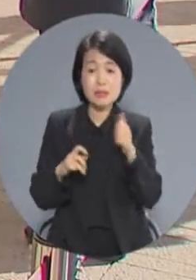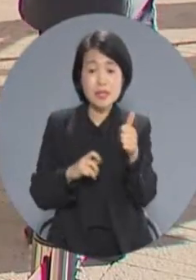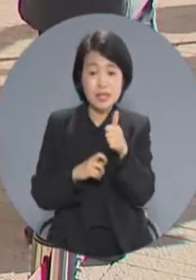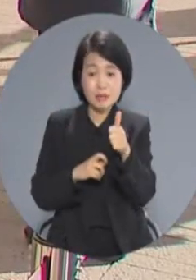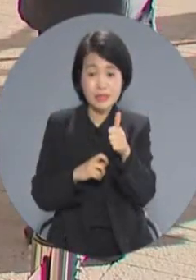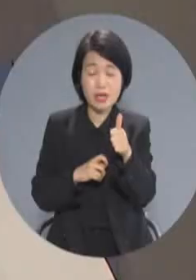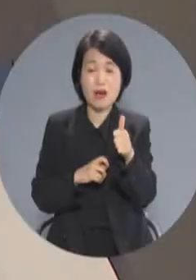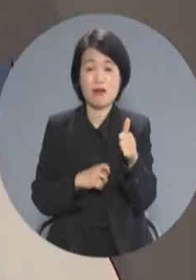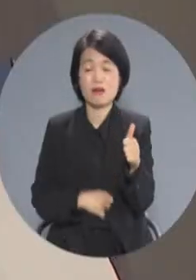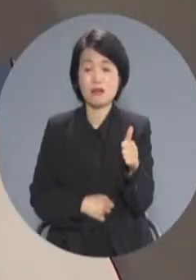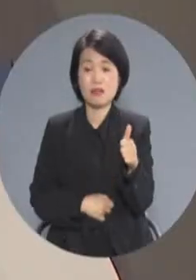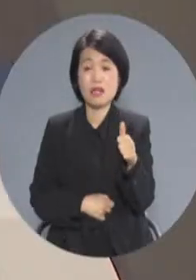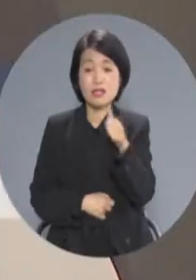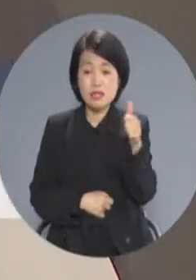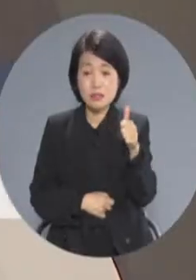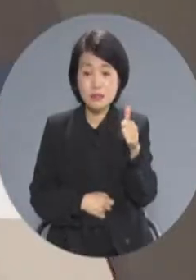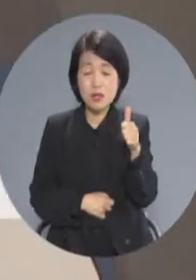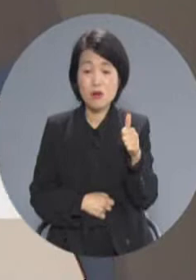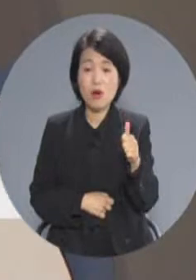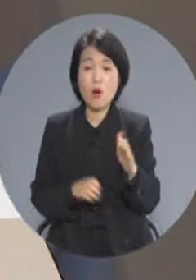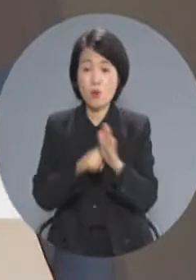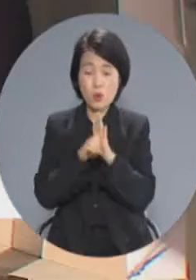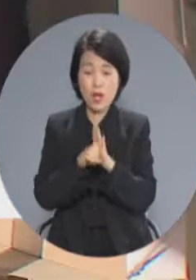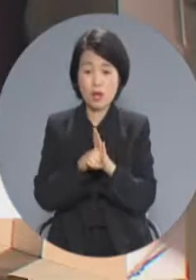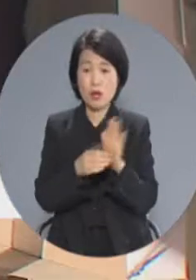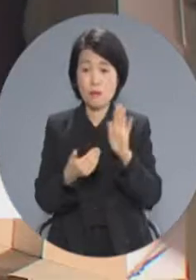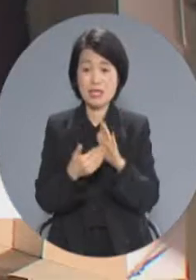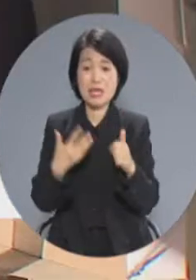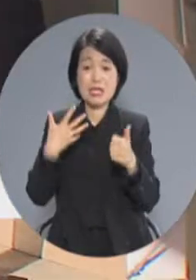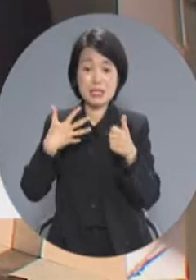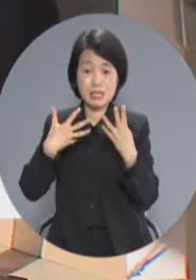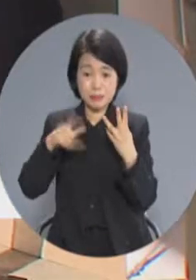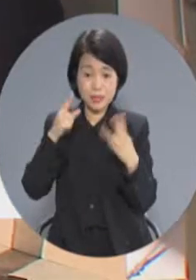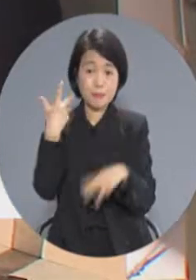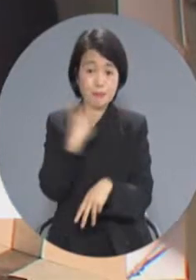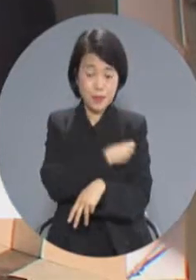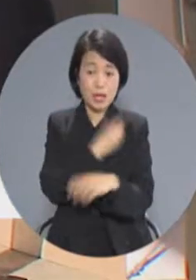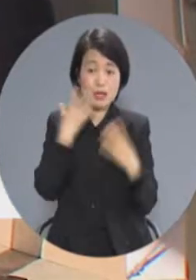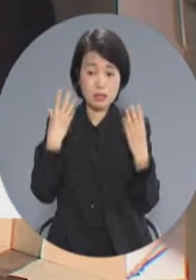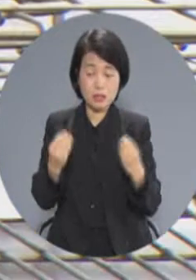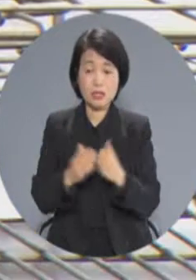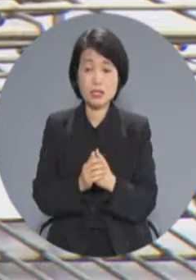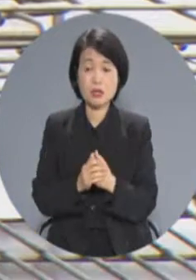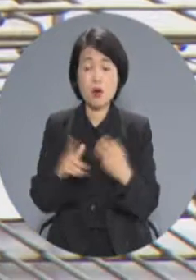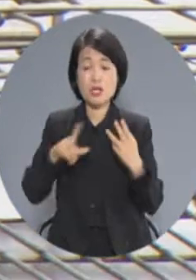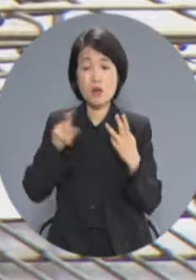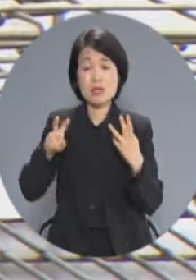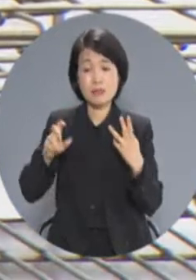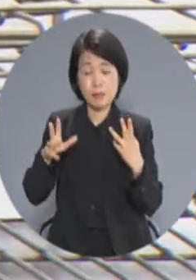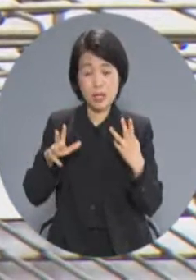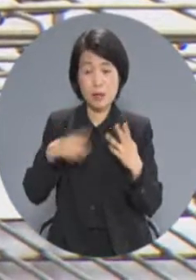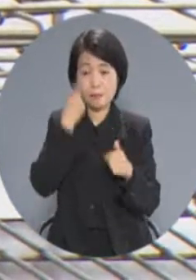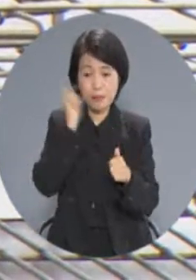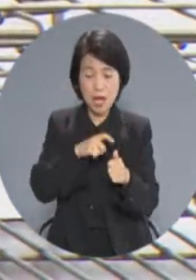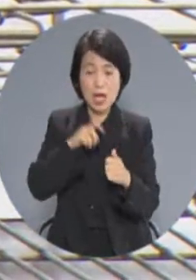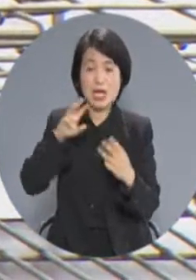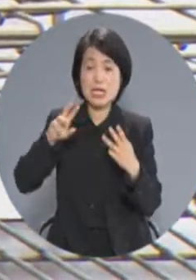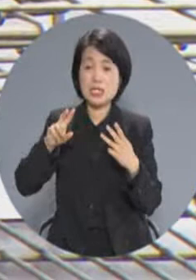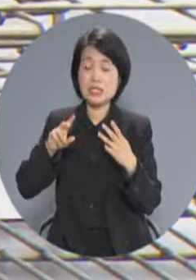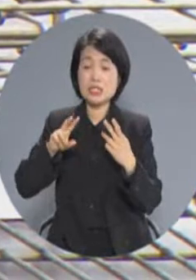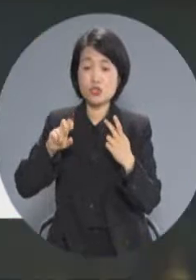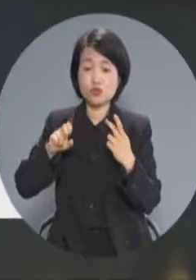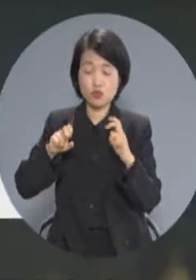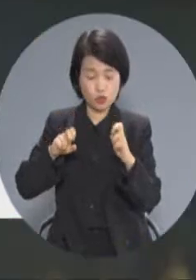남성 A씨. A씨는 코로나19 백신 3차 접종 완료자로 지난달 23일 확진돼 29일 격리가